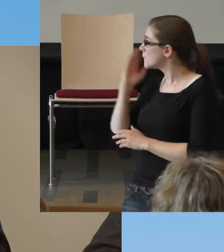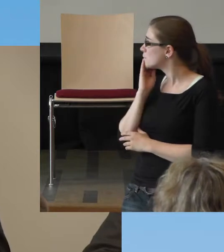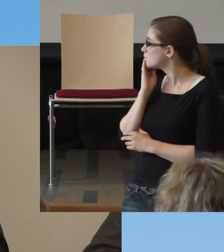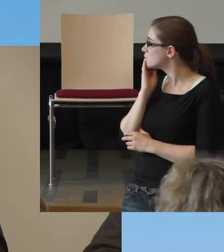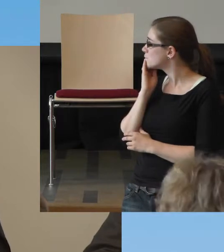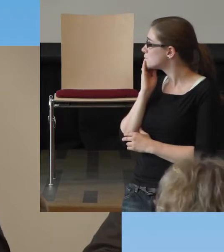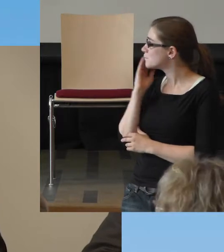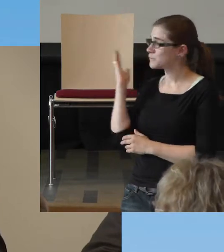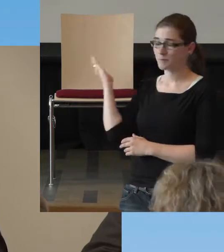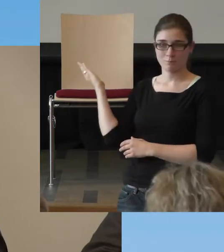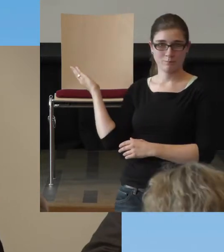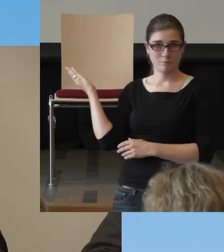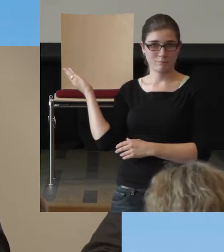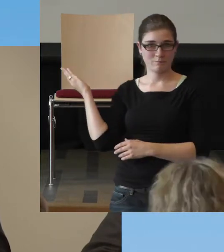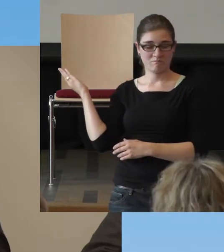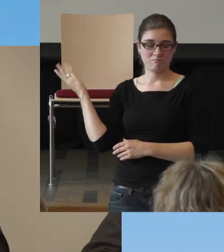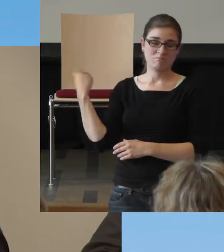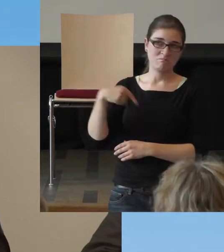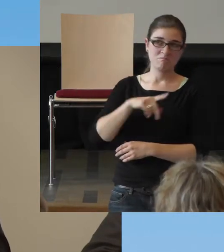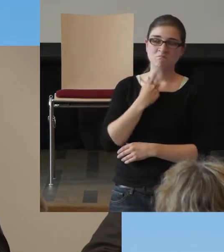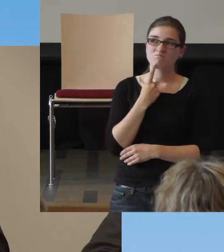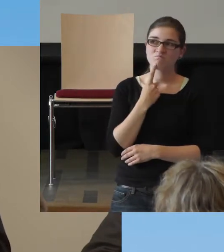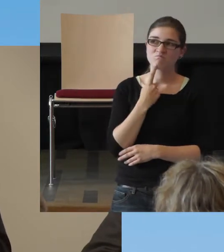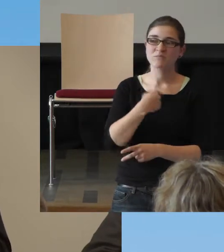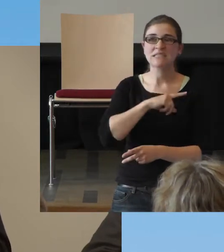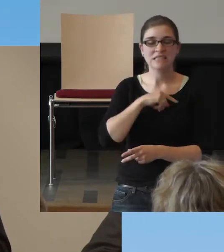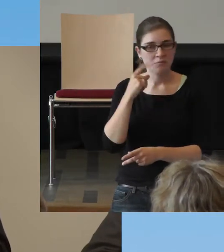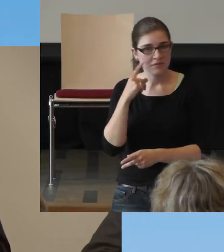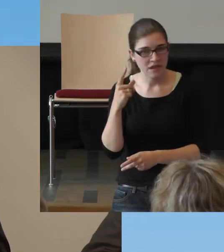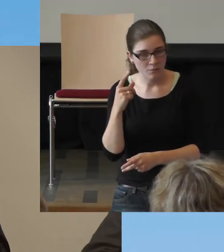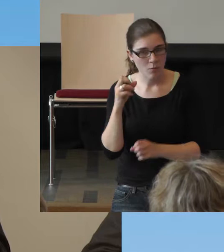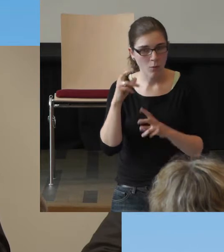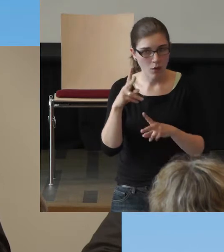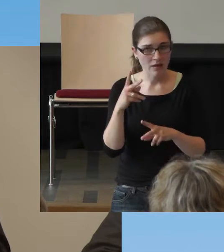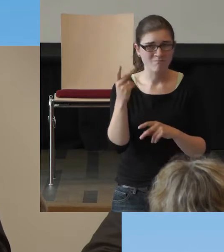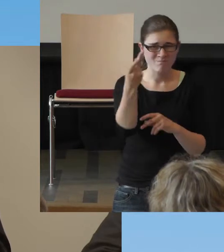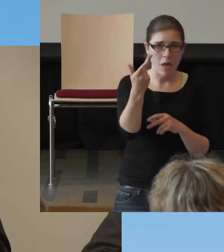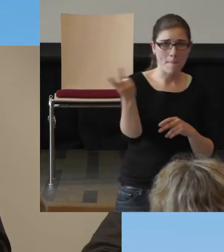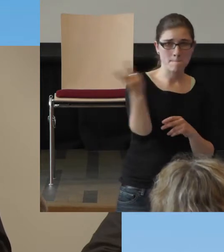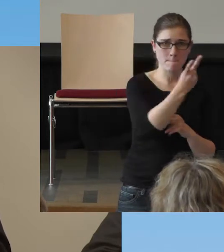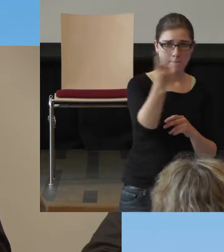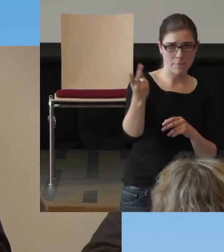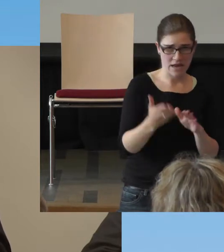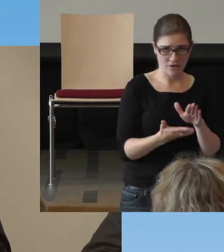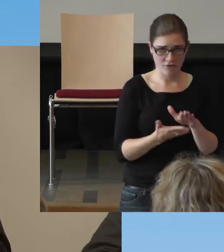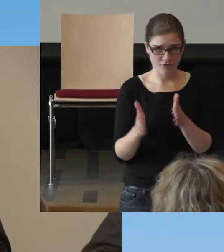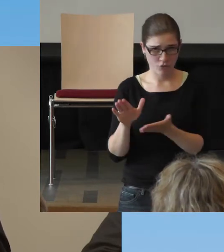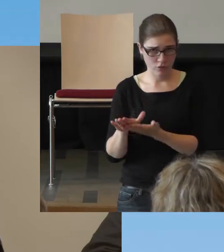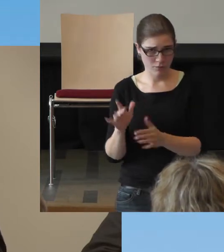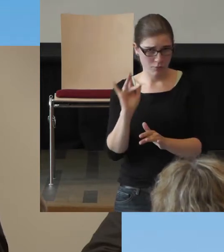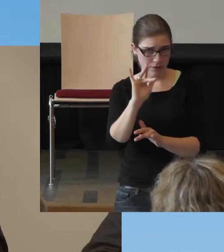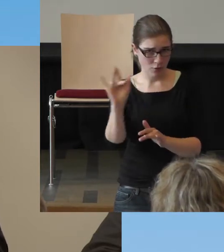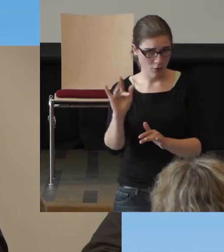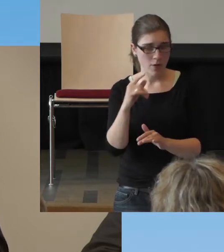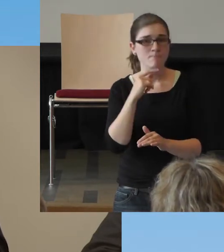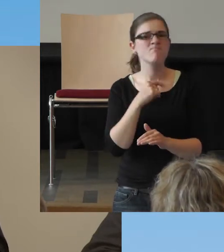Also ich würde dann eher davon ausgehen, also wenn Sie an beiden Füßen das haben, wäre das sehr unwahrscheinlich. Sollten